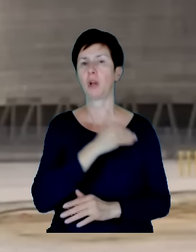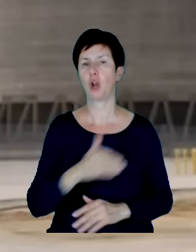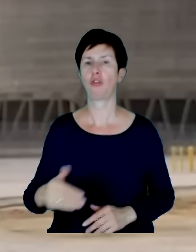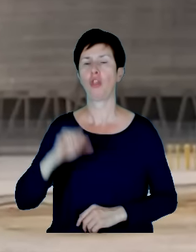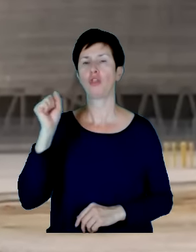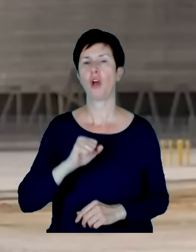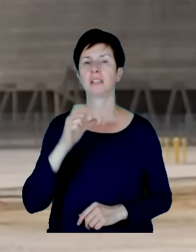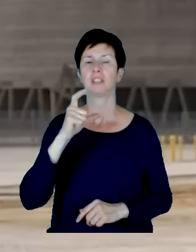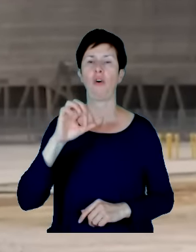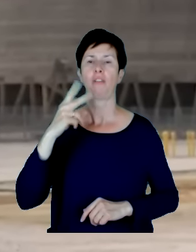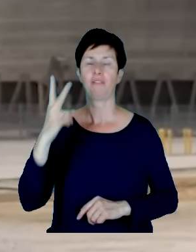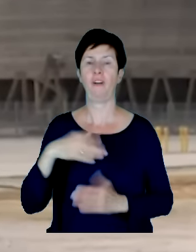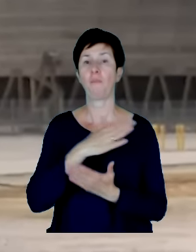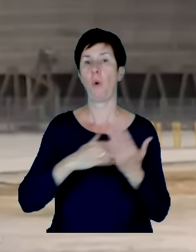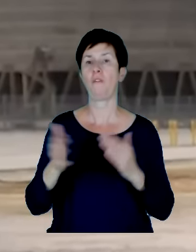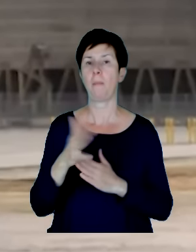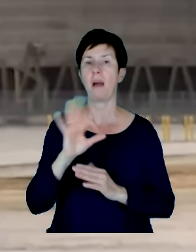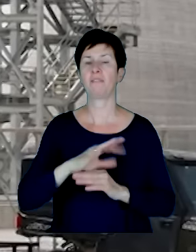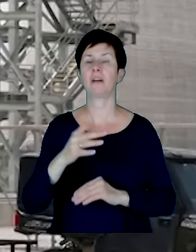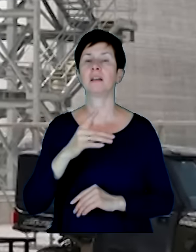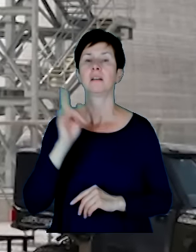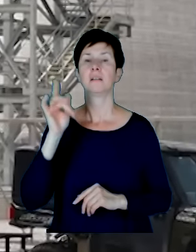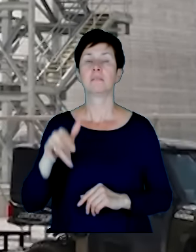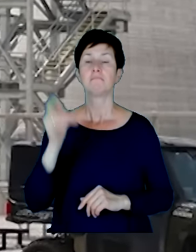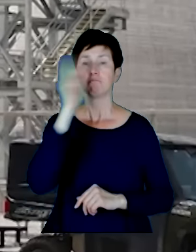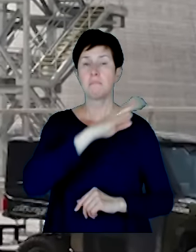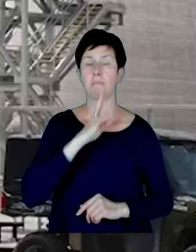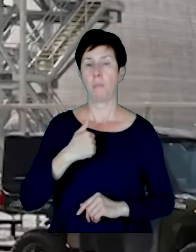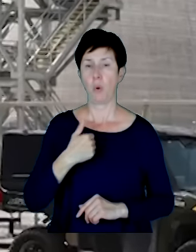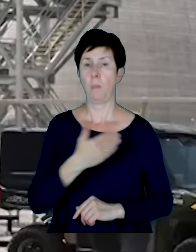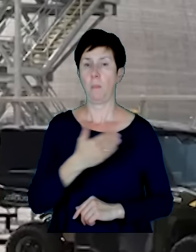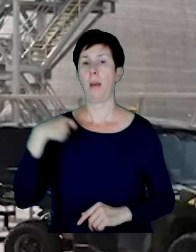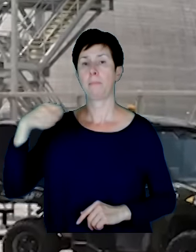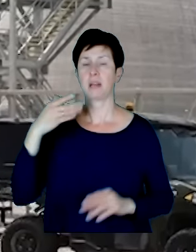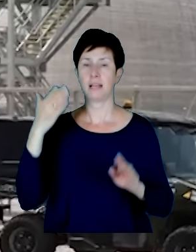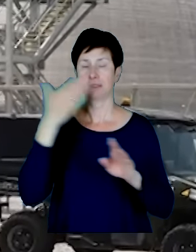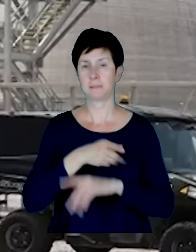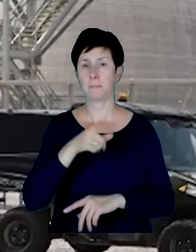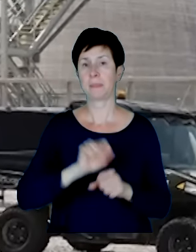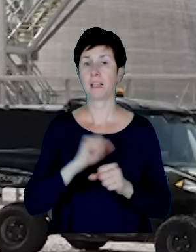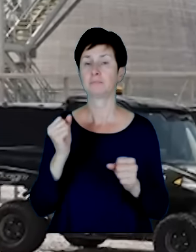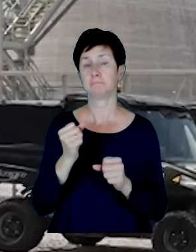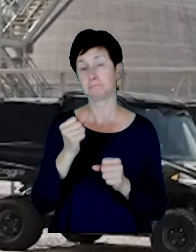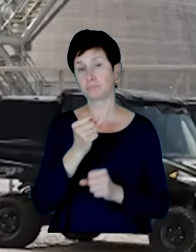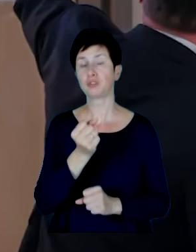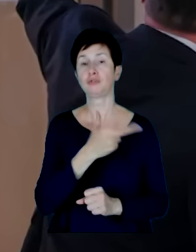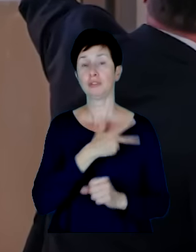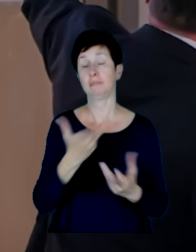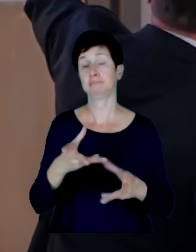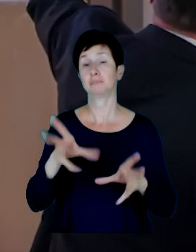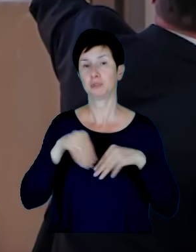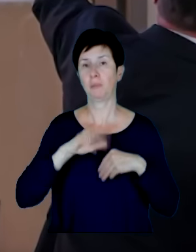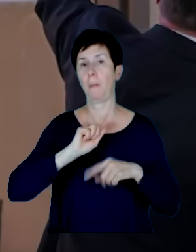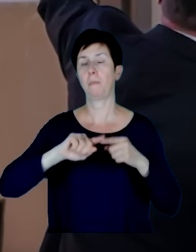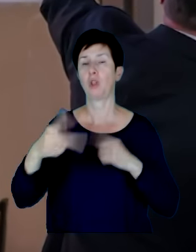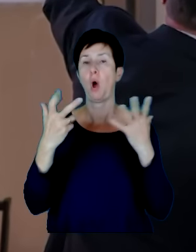połowie marca elektrownię w georgi odwiedził prezydent Andrzej Duda amerykańska elektrownia to równocześnie poważny pracodawca zatrudniający ponad 800 osób